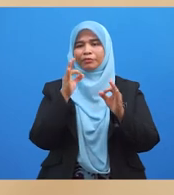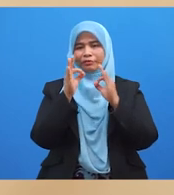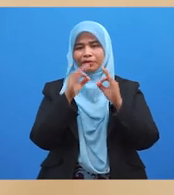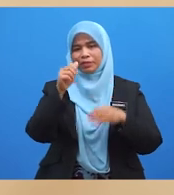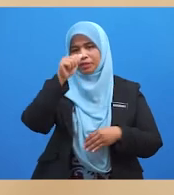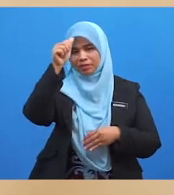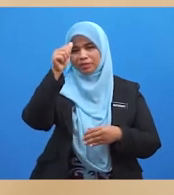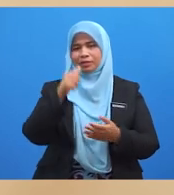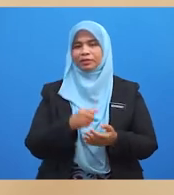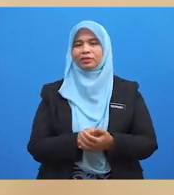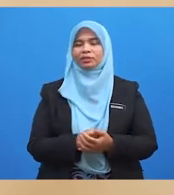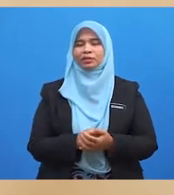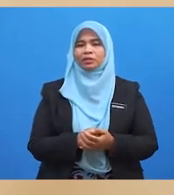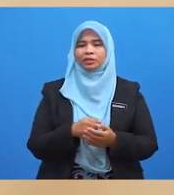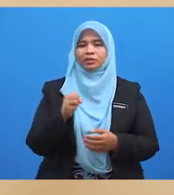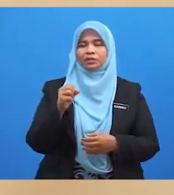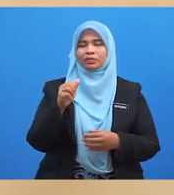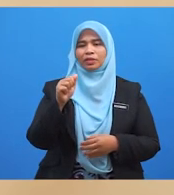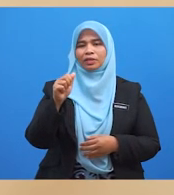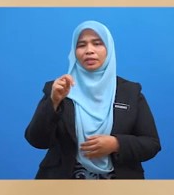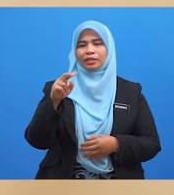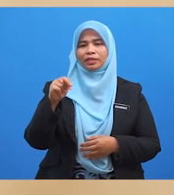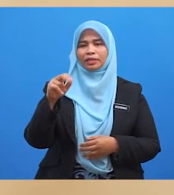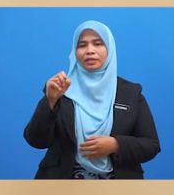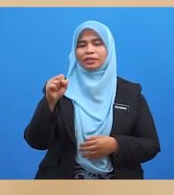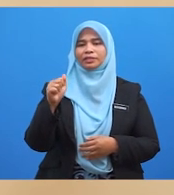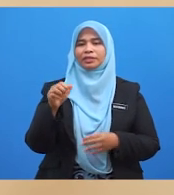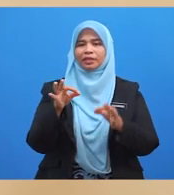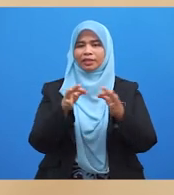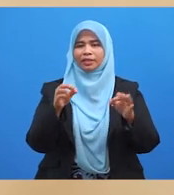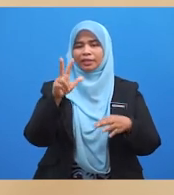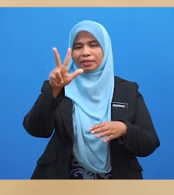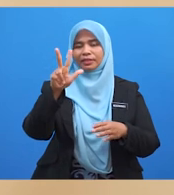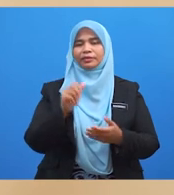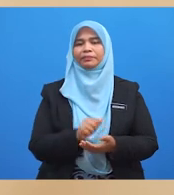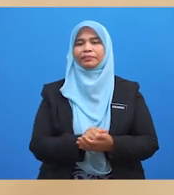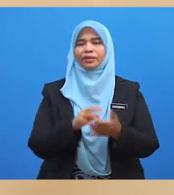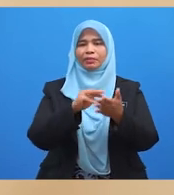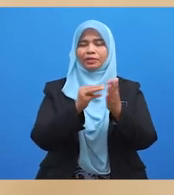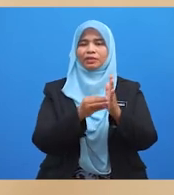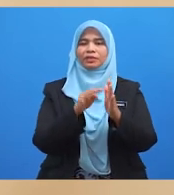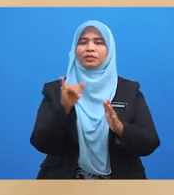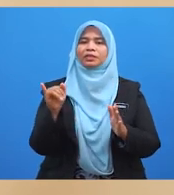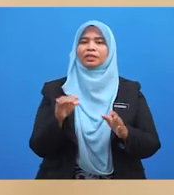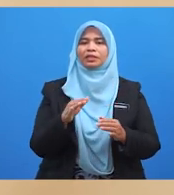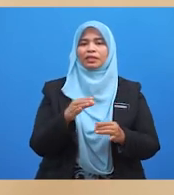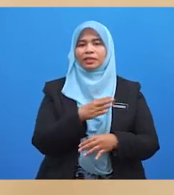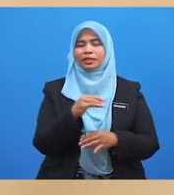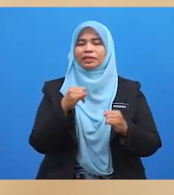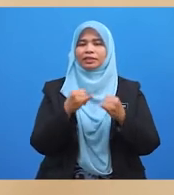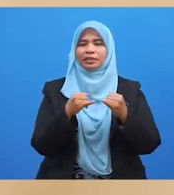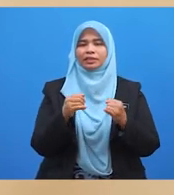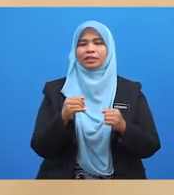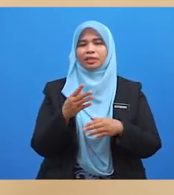Allah Subhanahu Wa Taala dalam surah An-Nisa ayat 3. Maksudnya, dan jika kamu